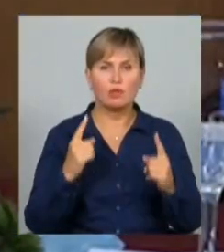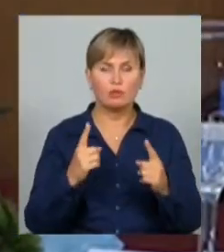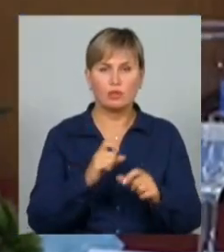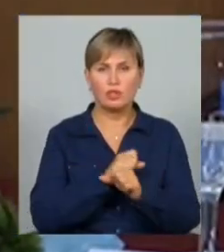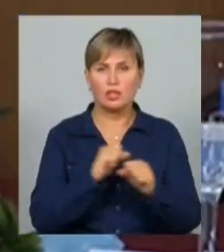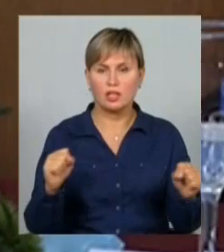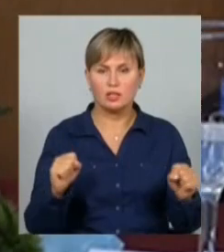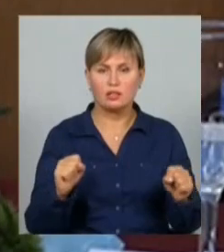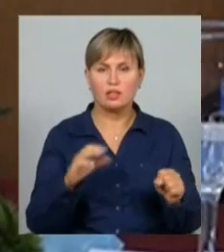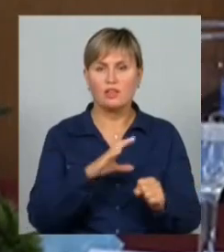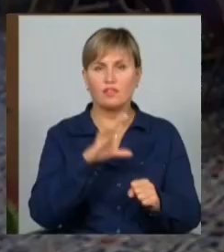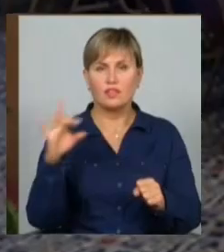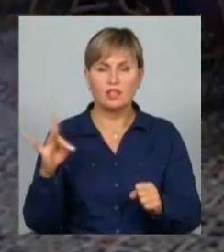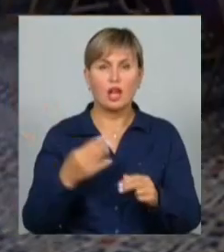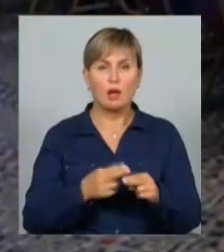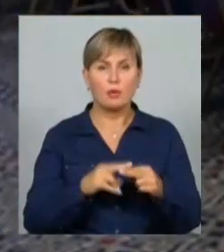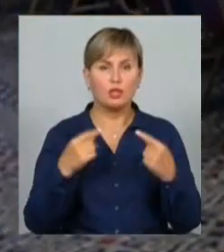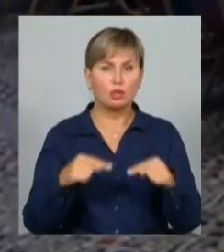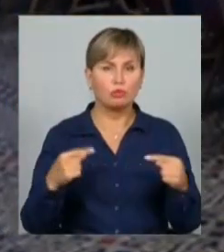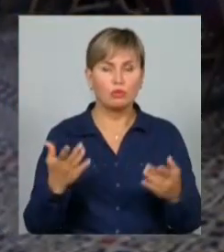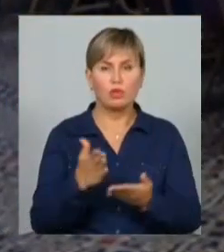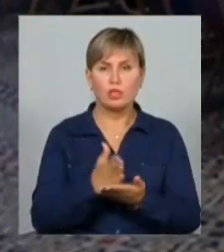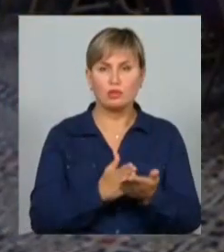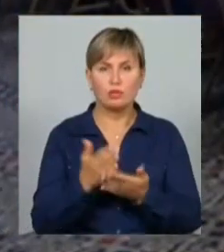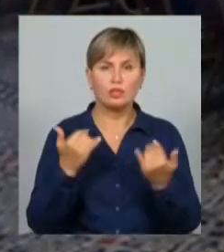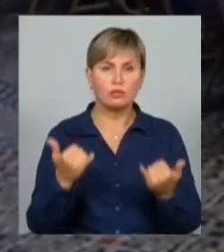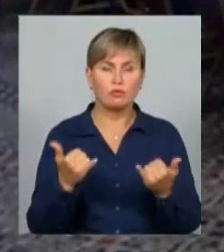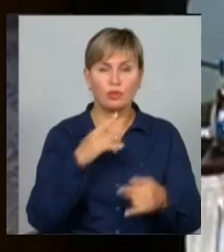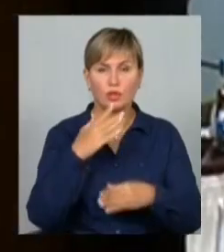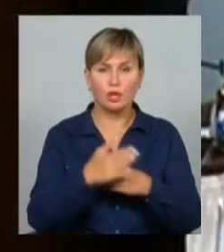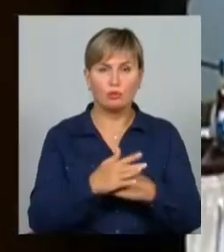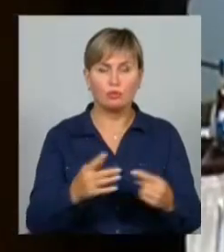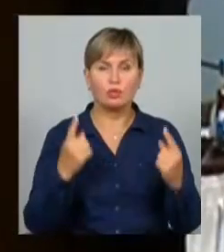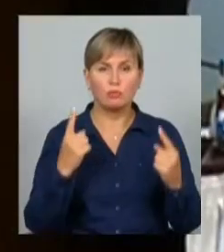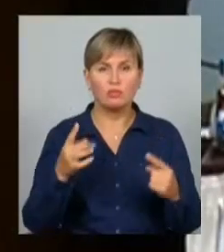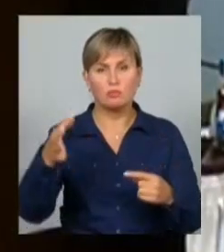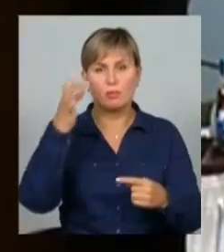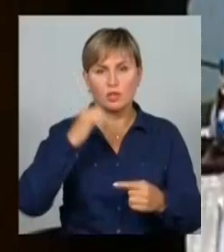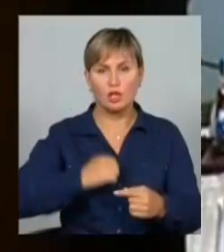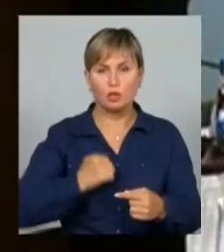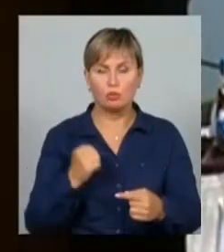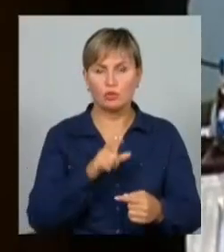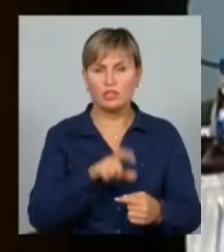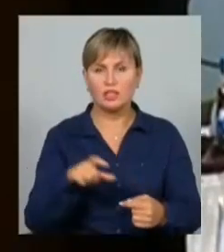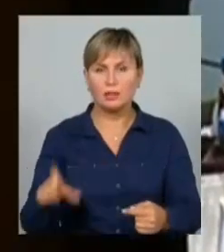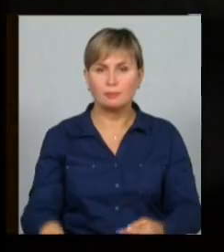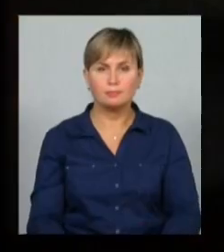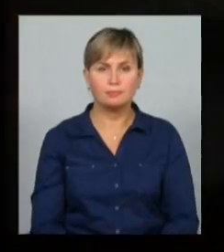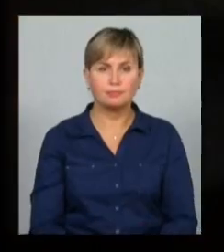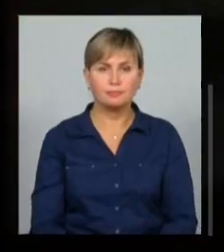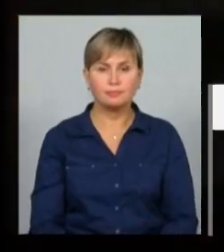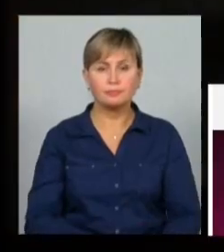ядерного полигона в СССР. Об этих и других его заслугах сегодня в канун юбилея вспоминали друзья и коллеги. Поэзия